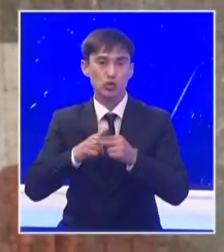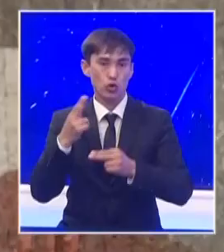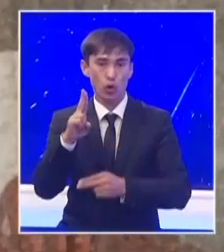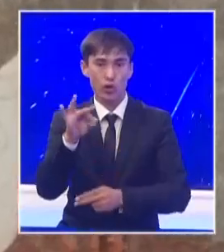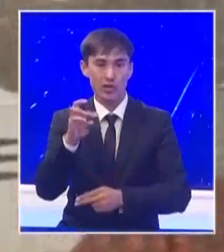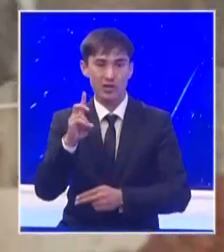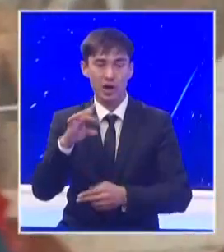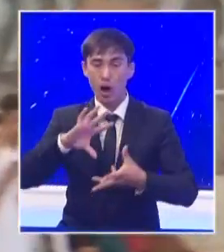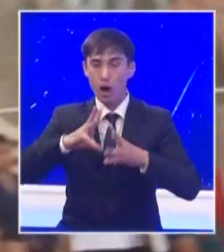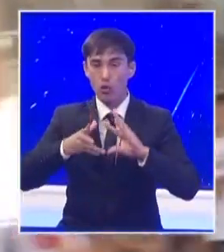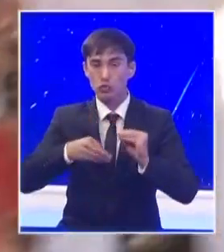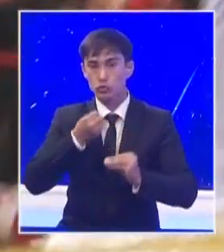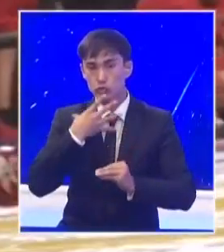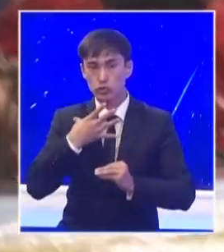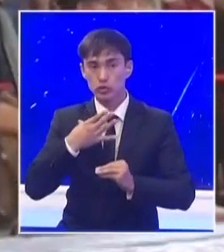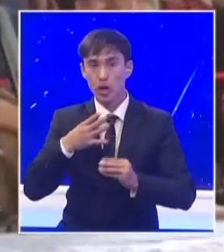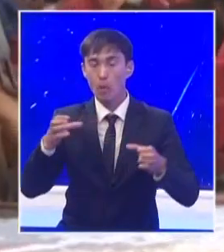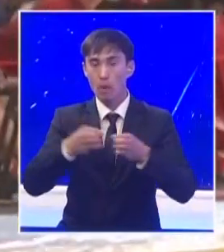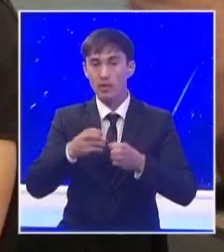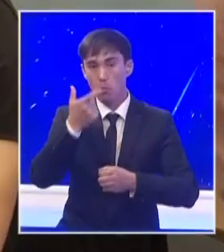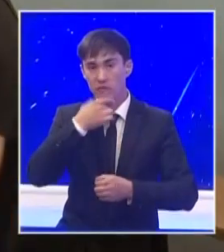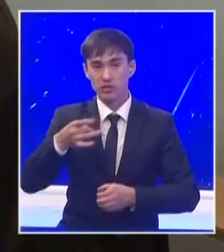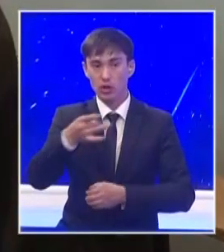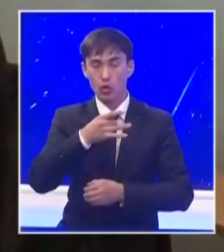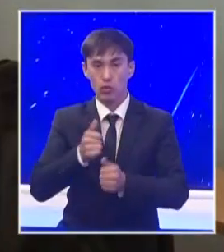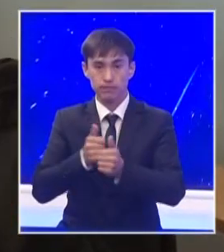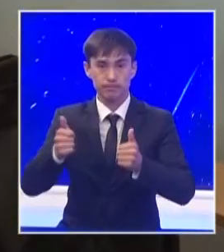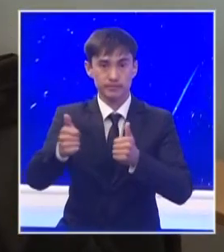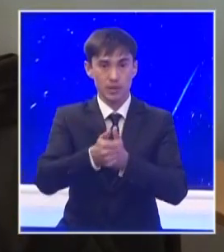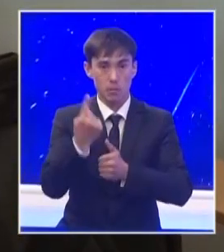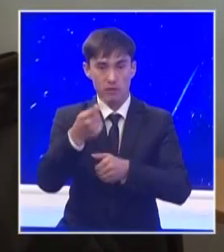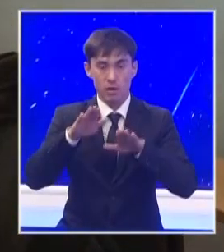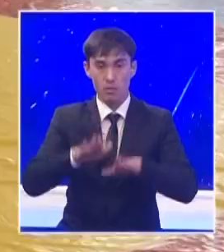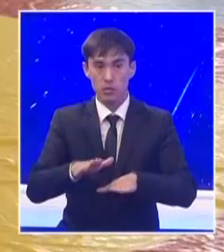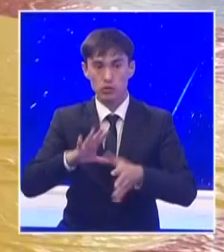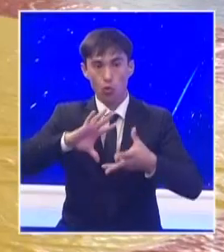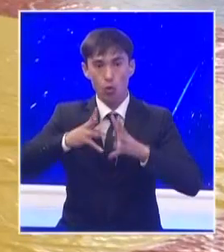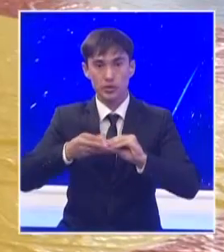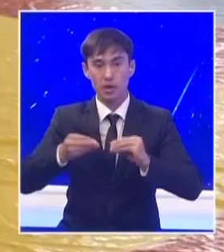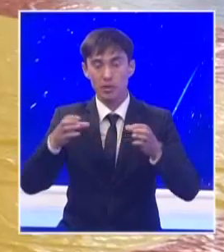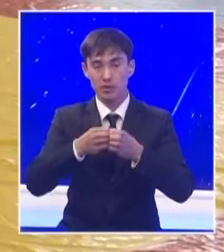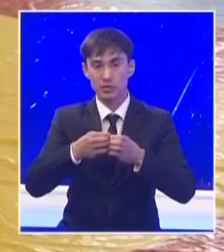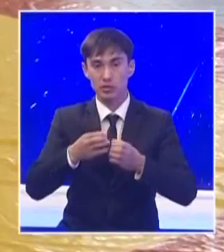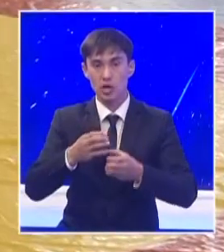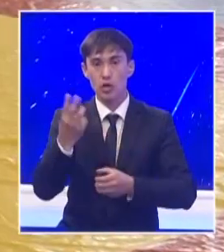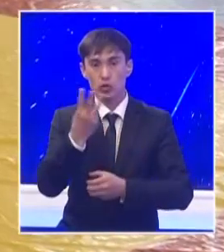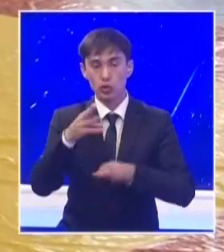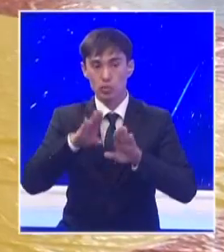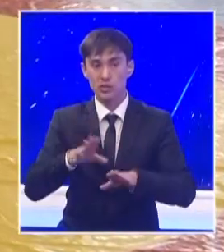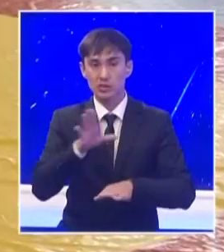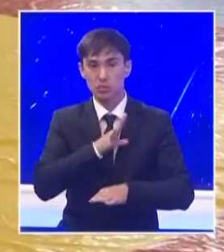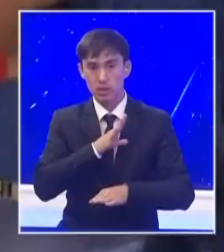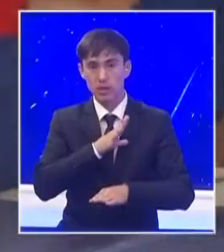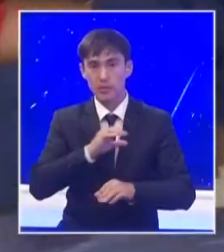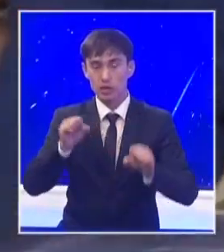хорошим результатам остальных спортсменов, команде Панфиловского района удалось выйти на первое место в общекомандном зачете. В тройке лидеров также